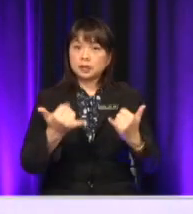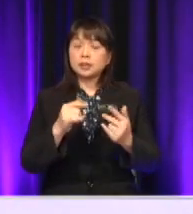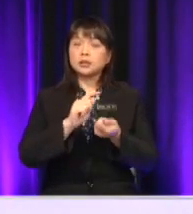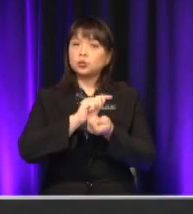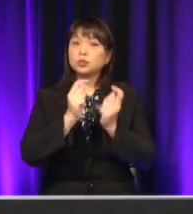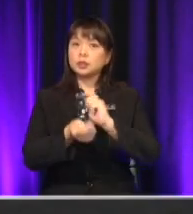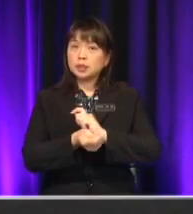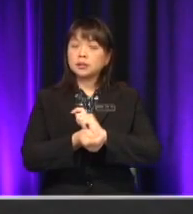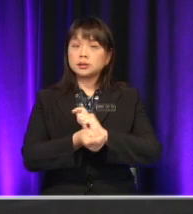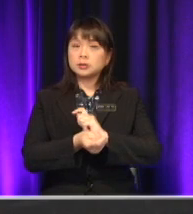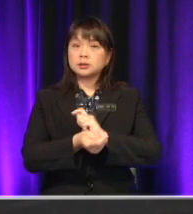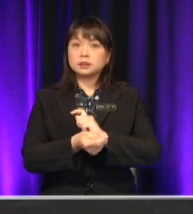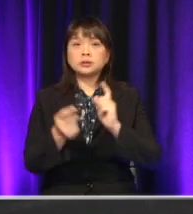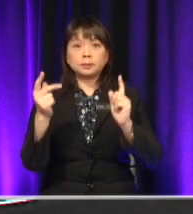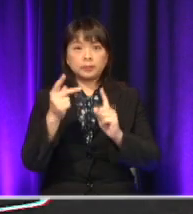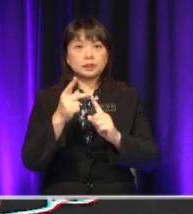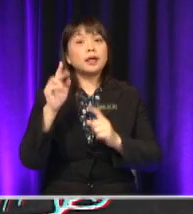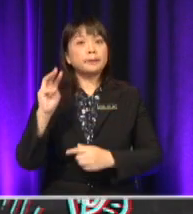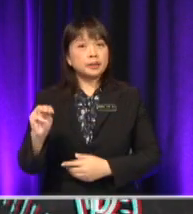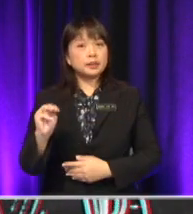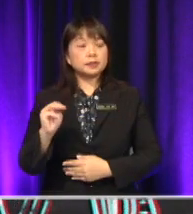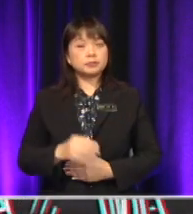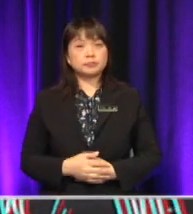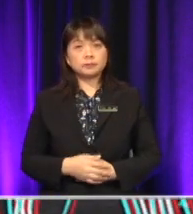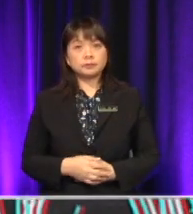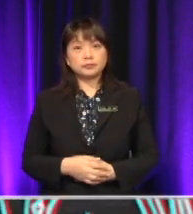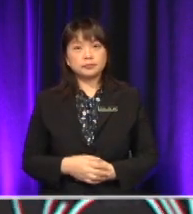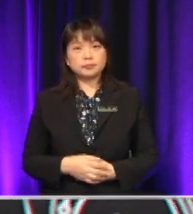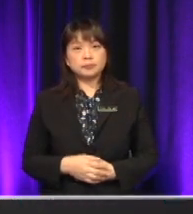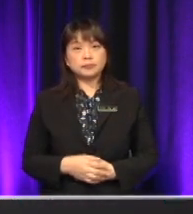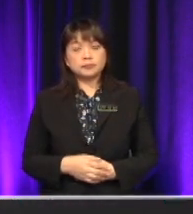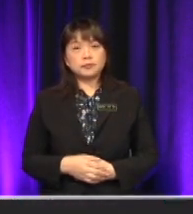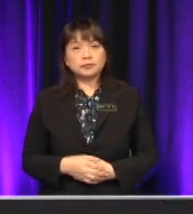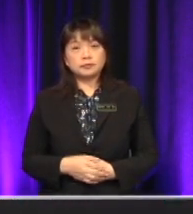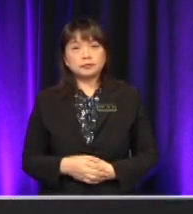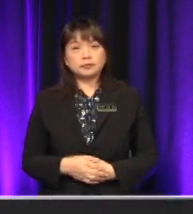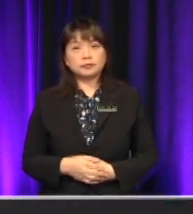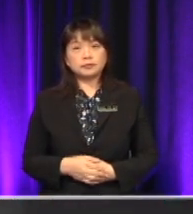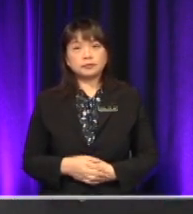1 meter bersamaan dengan 100 cm, cikgu. Betul. Maka kena bahagi 1000.